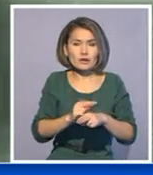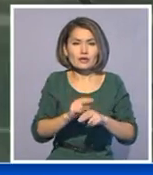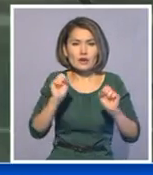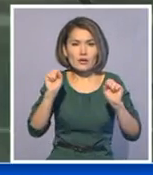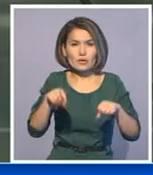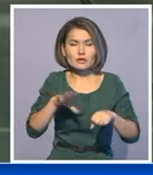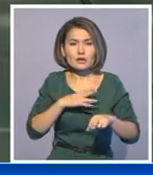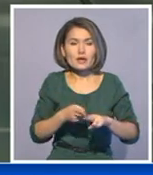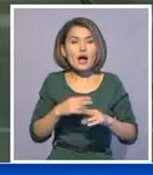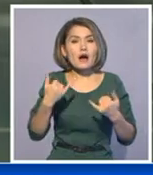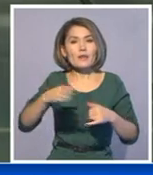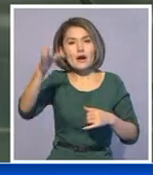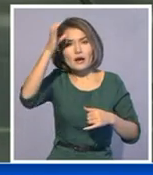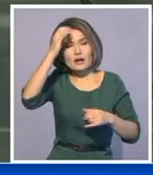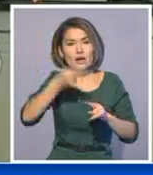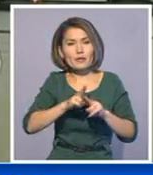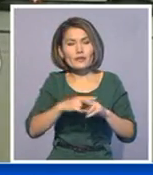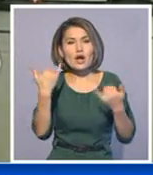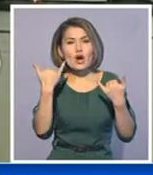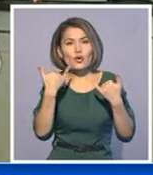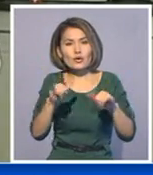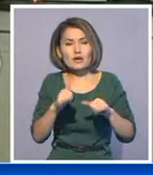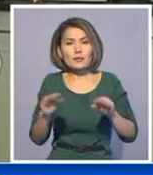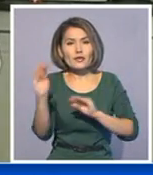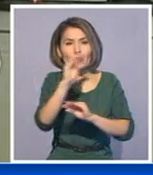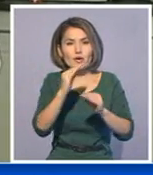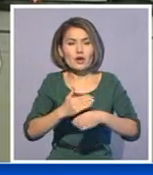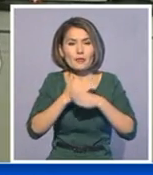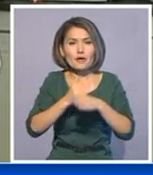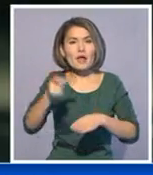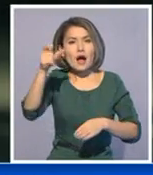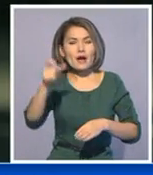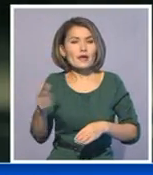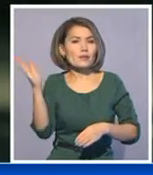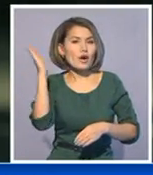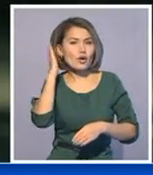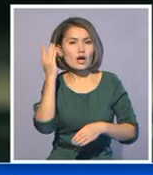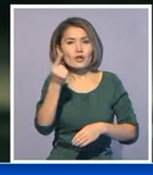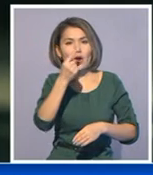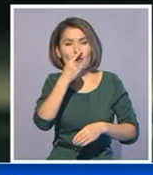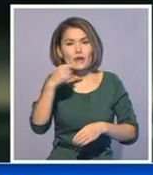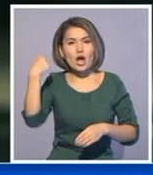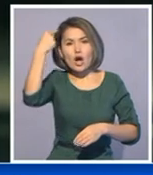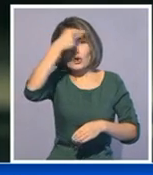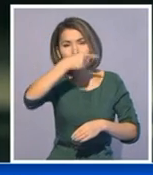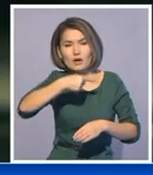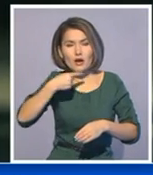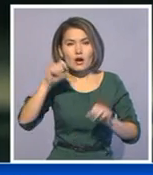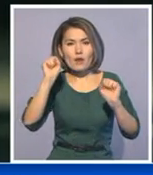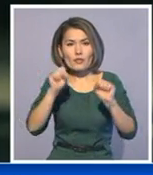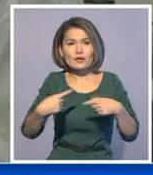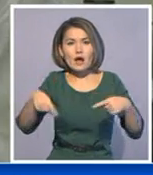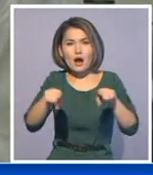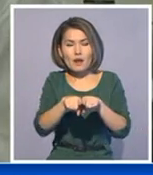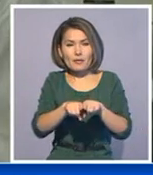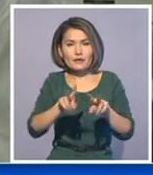мүшесі пайда болады. Осыған дейін ғалымдар бұл ғажайып принтердің көмегімен адамның құлағын, мұрнын және бет үлгілерін басып шығарды. Енді